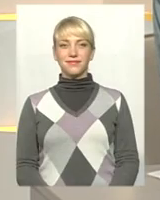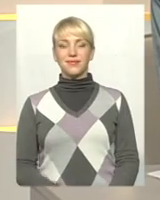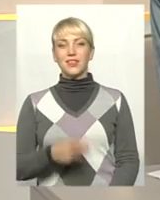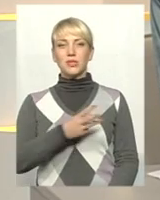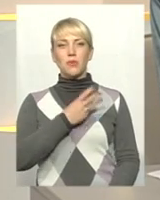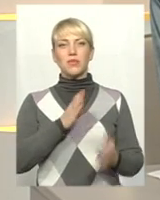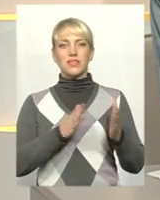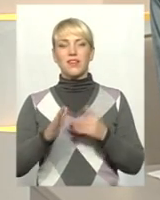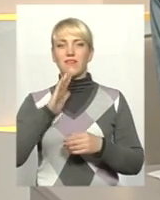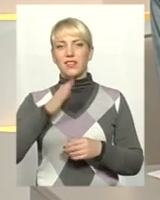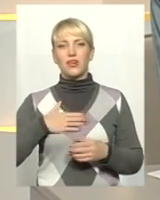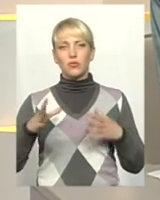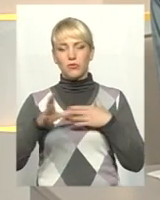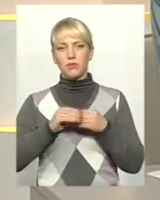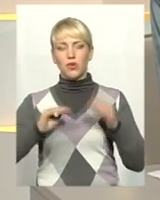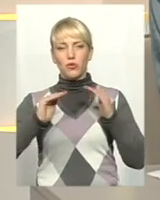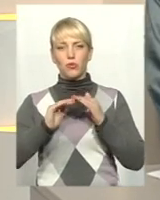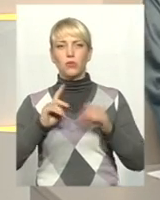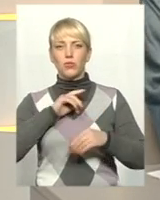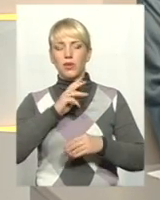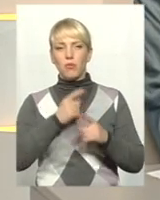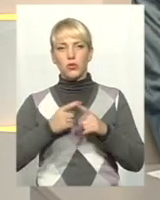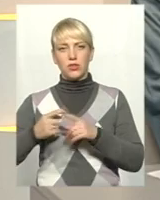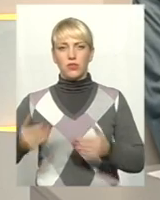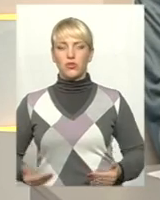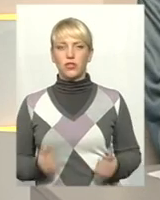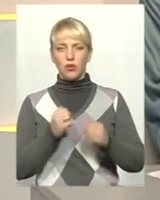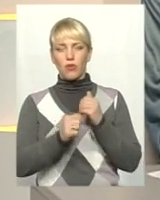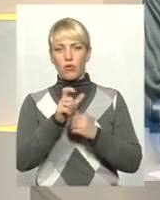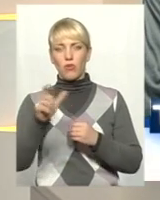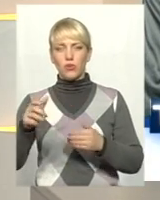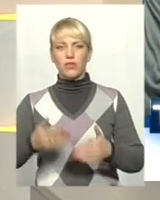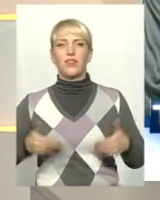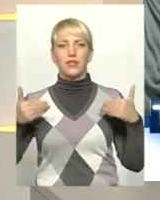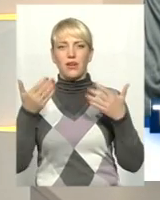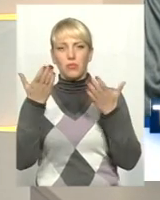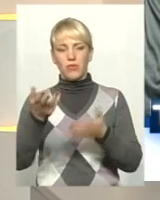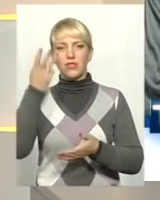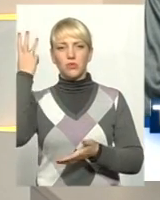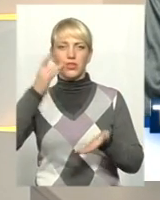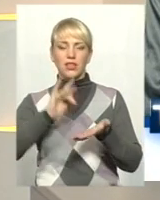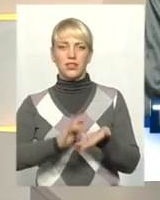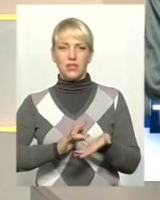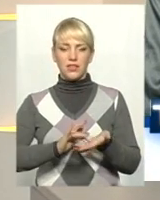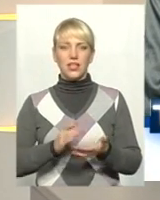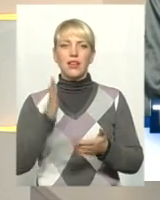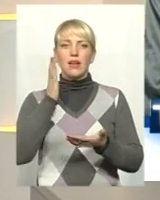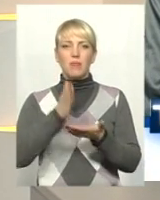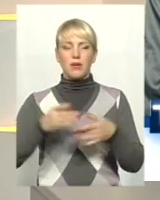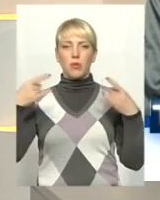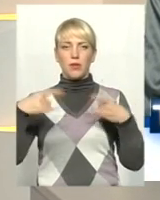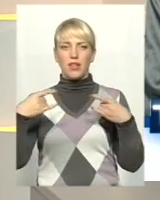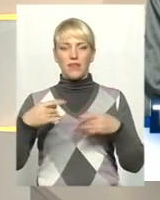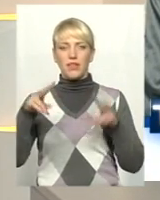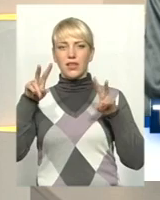із побажаннями злагоди у нашому спільному домі та позитиву житті кожного вас вітає Хмельницька телекомпанія «Поділля Центр» в прямому ефірі